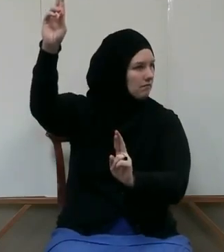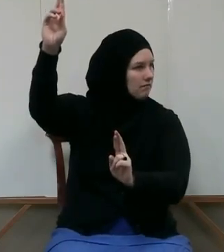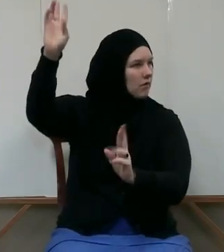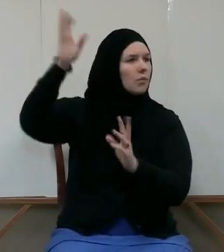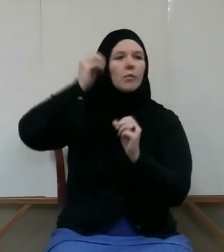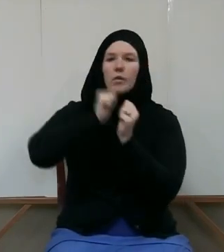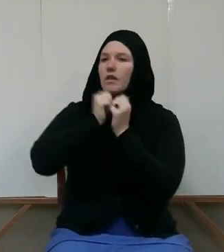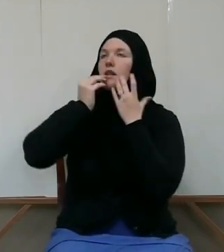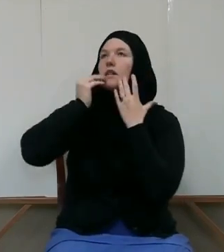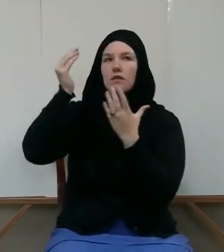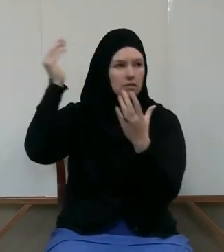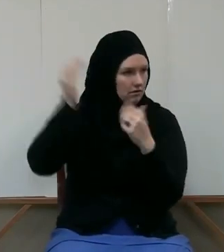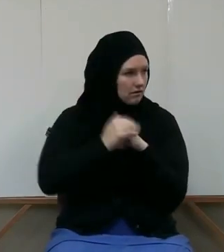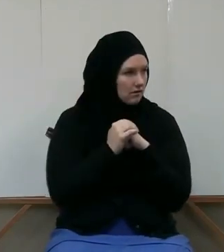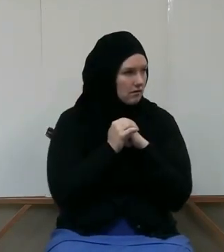appreciation